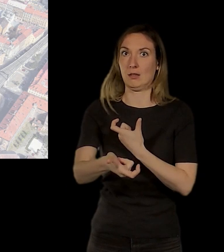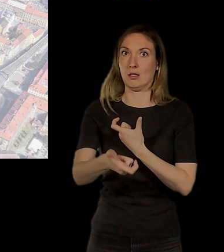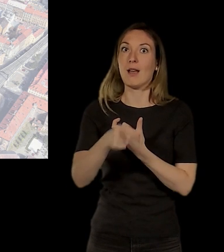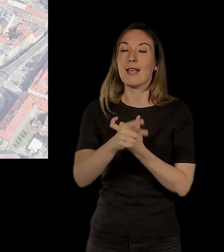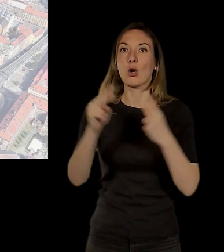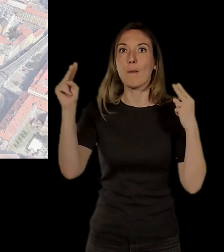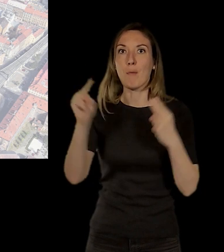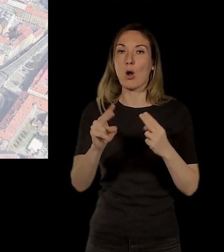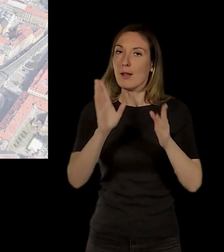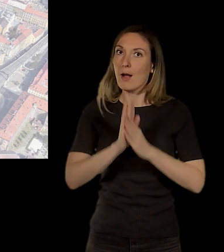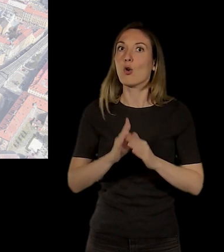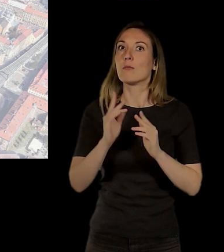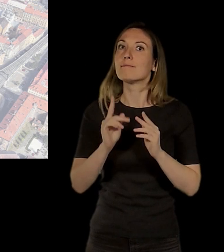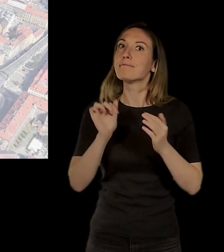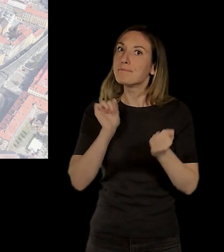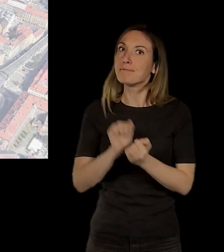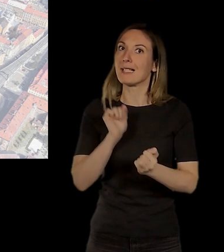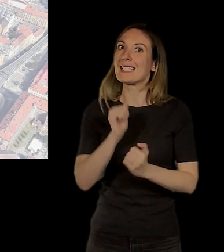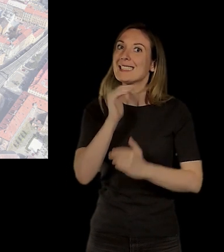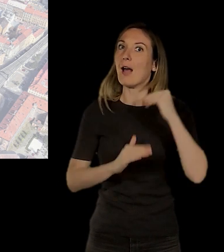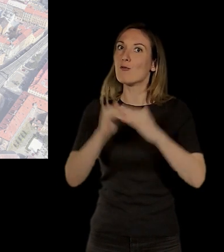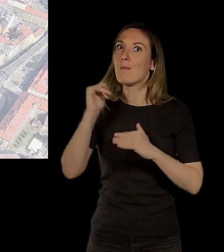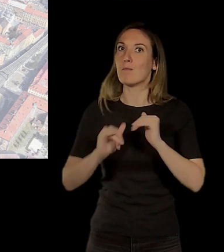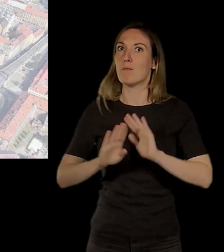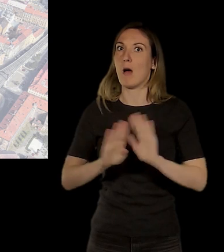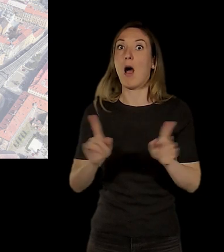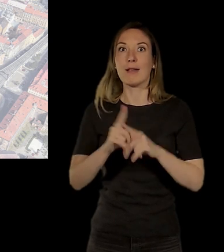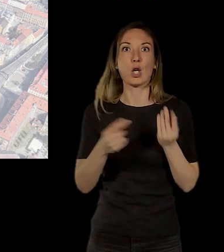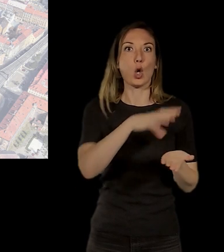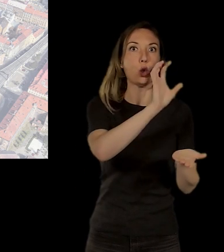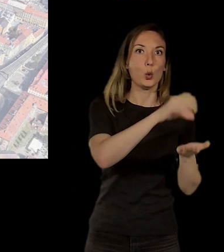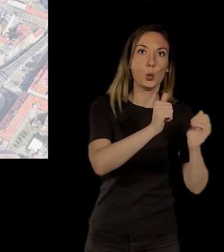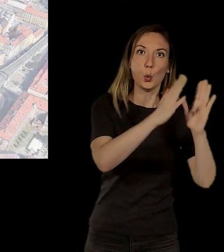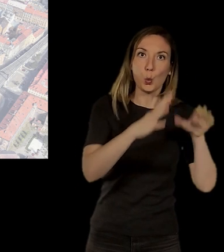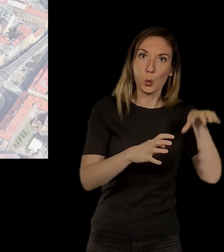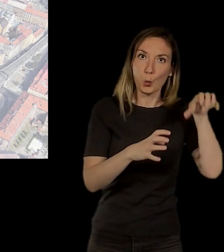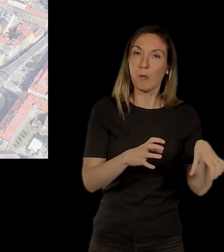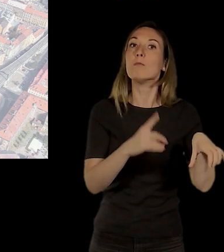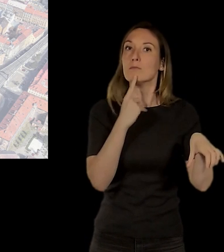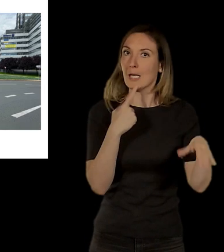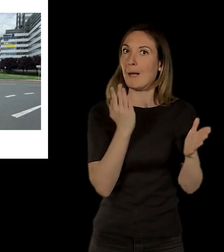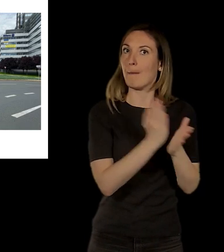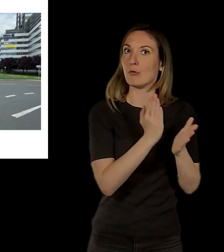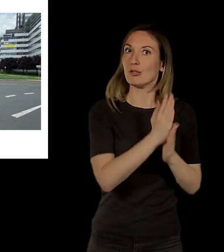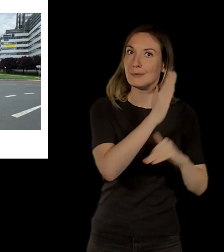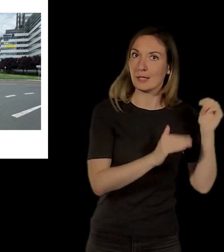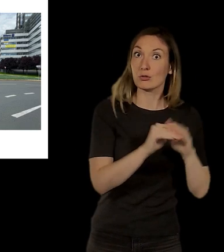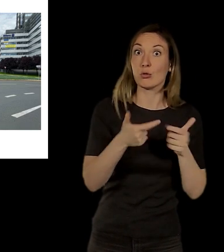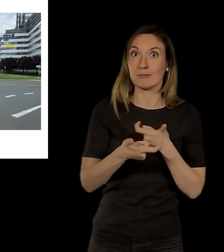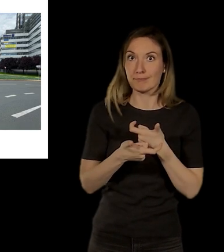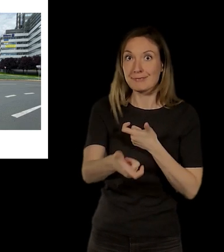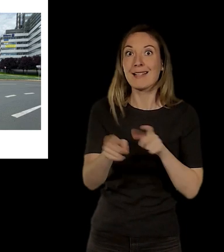vnímatelná jako součást města, jako jsou jednotlivé domy, jako jsou jednotlivé jiné prvky města.